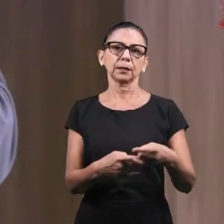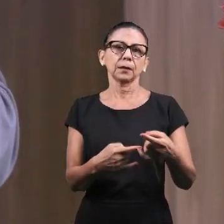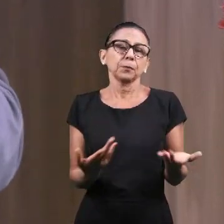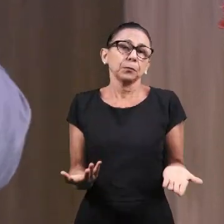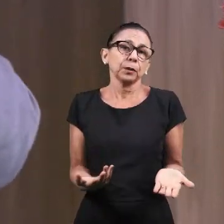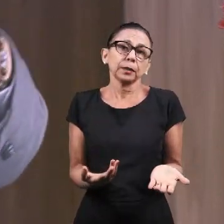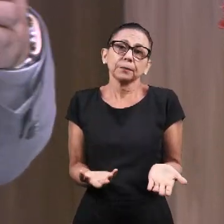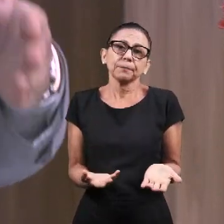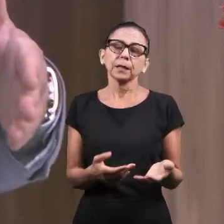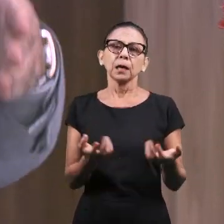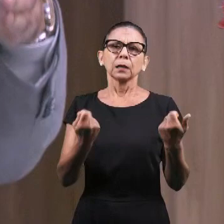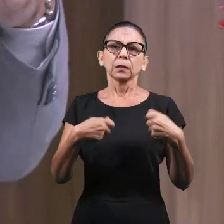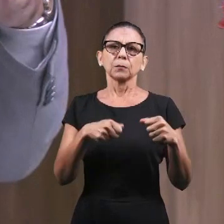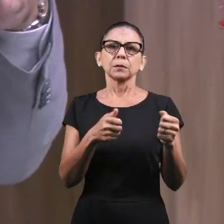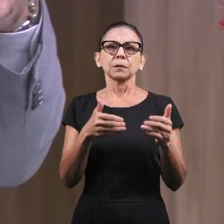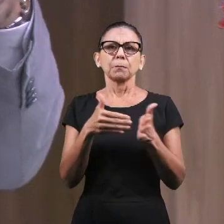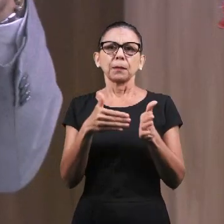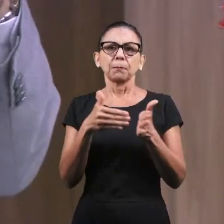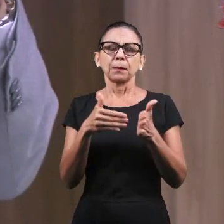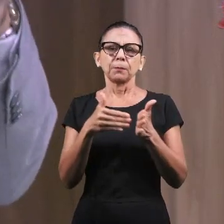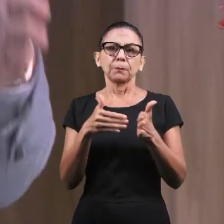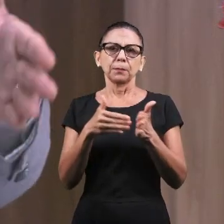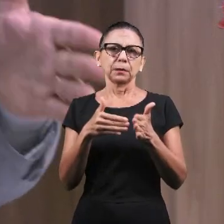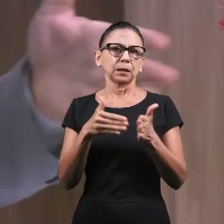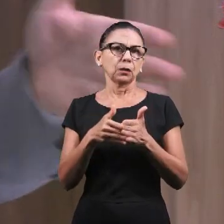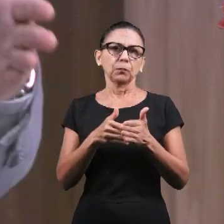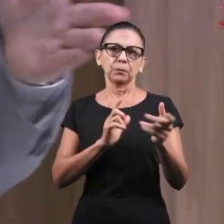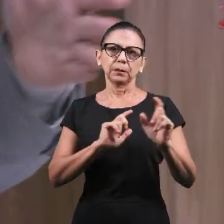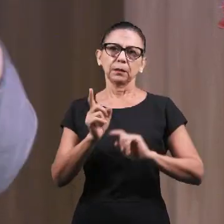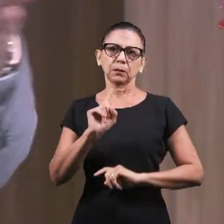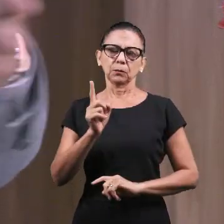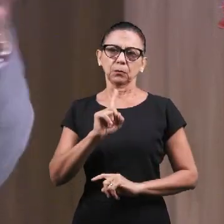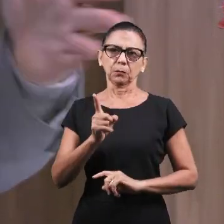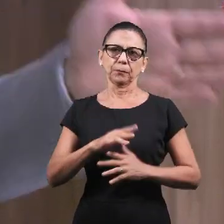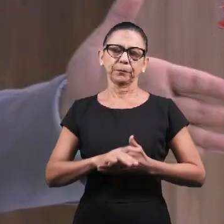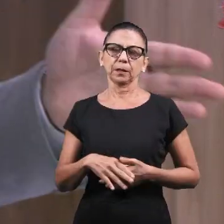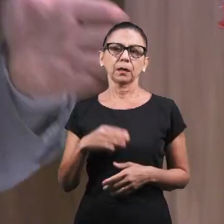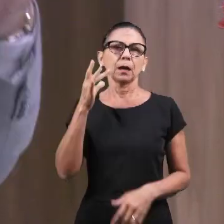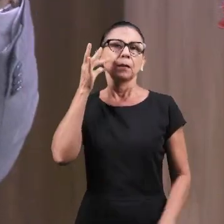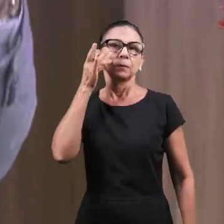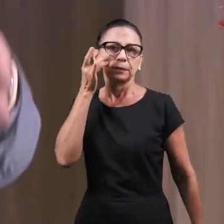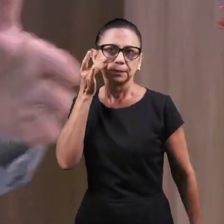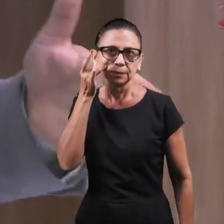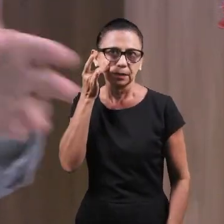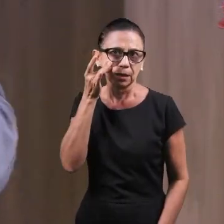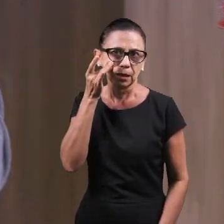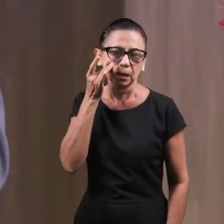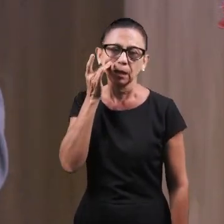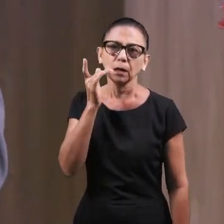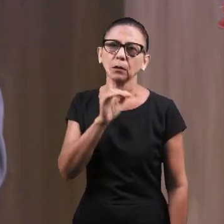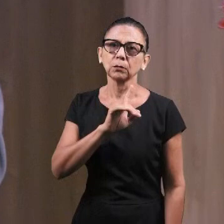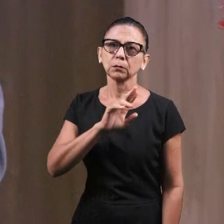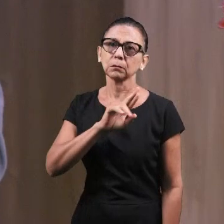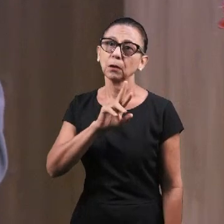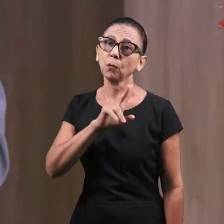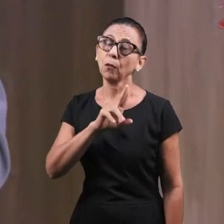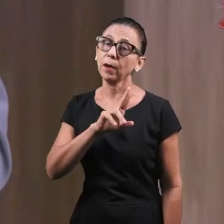une transmission directe va être transmise. Il n'y aura pas l'Évangile sans frontières physiquement, bien évidemment,